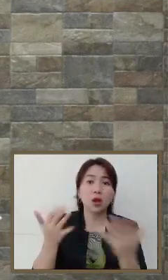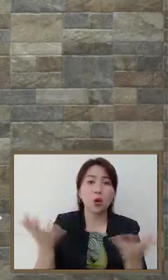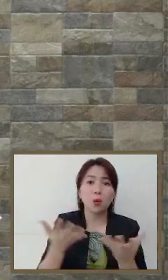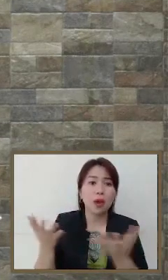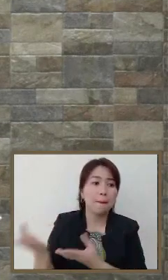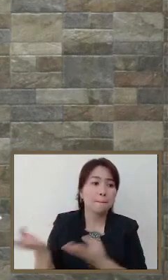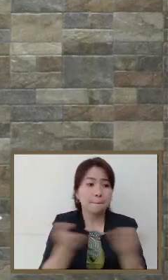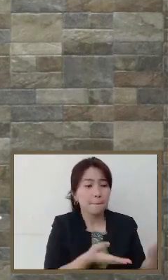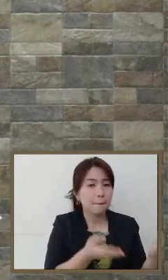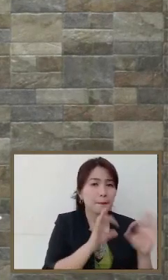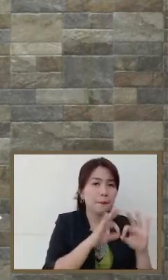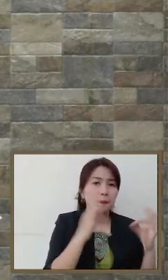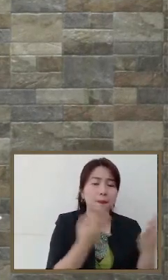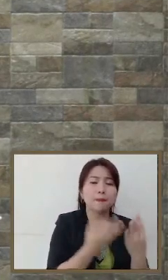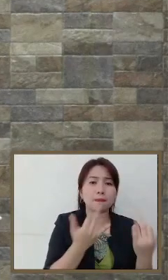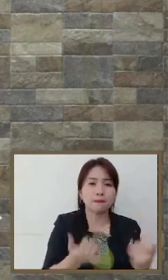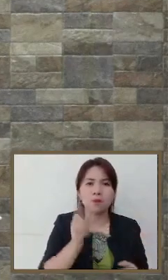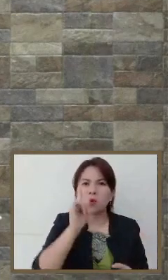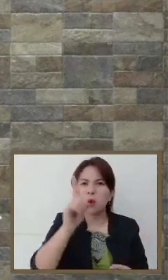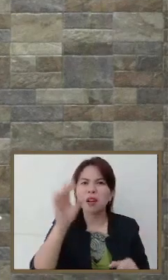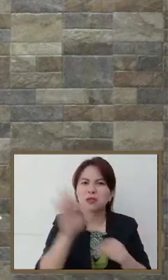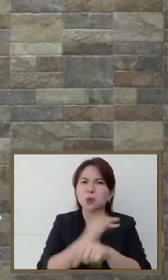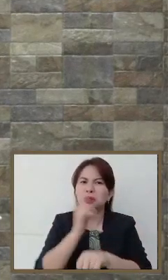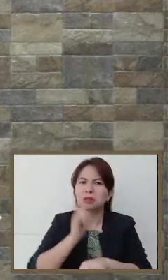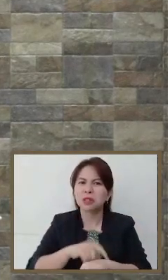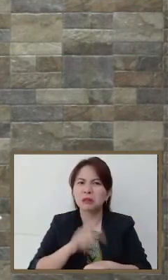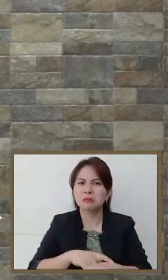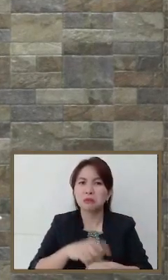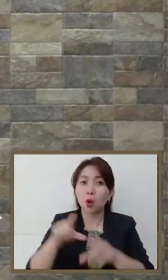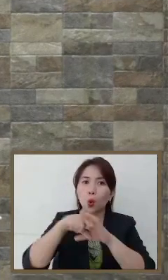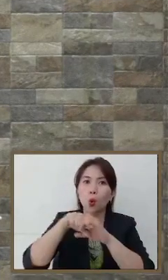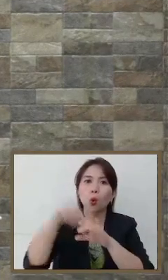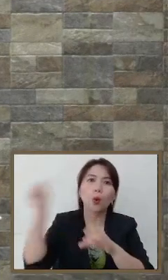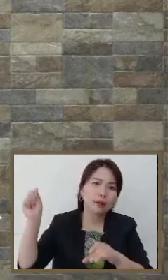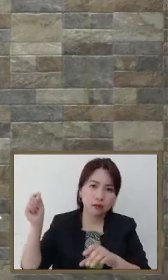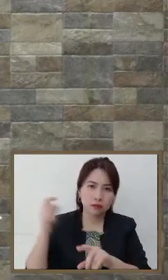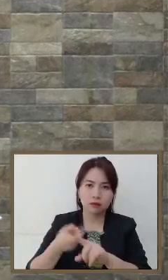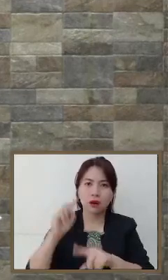family isang full time biglang iiwan ang gawain ng